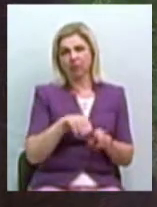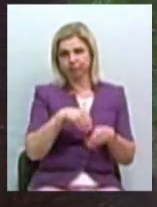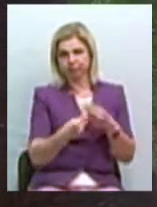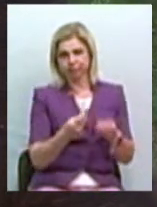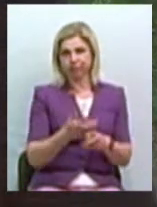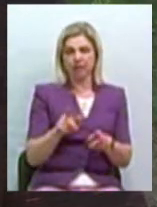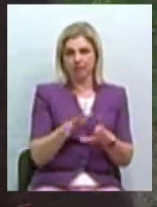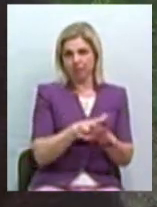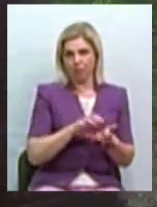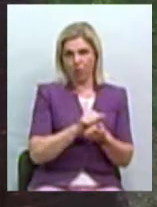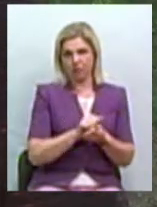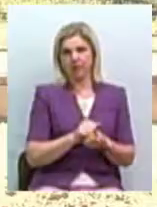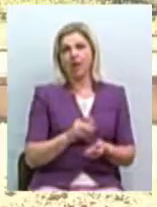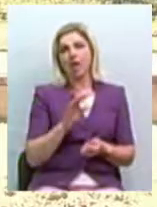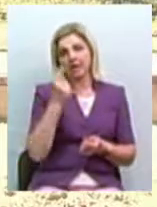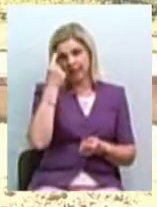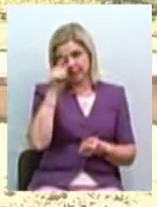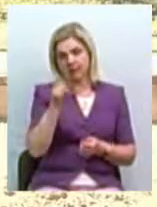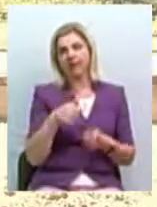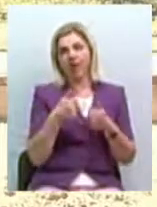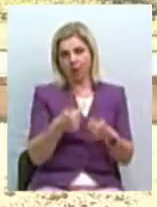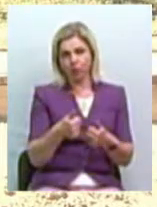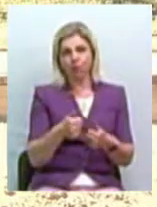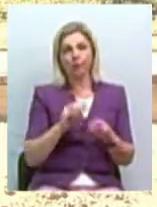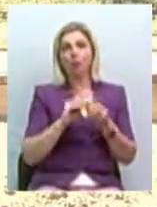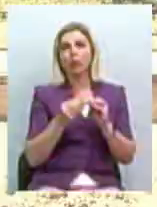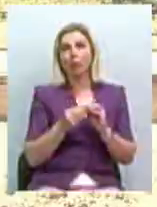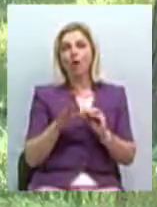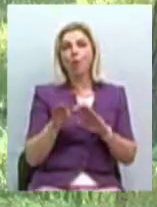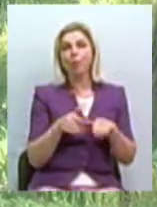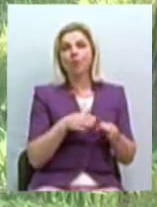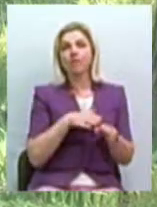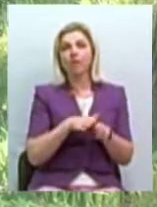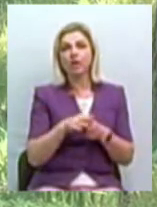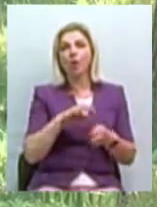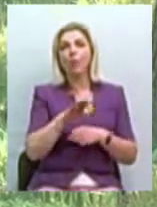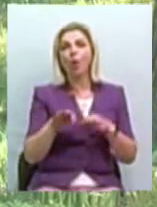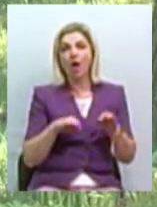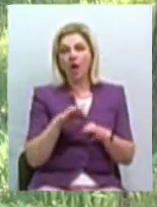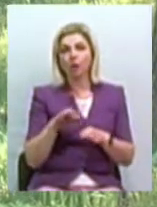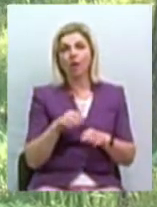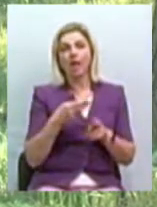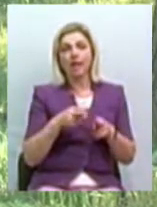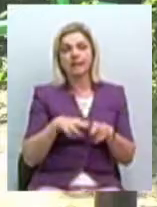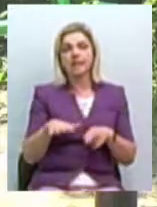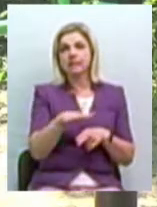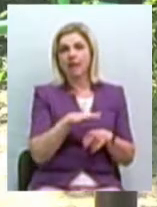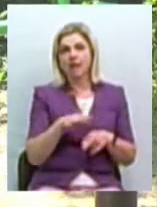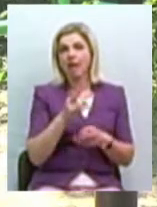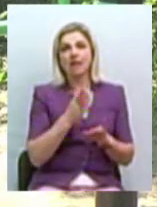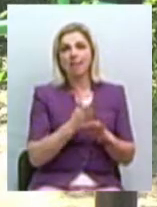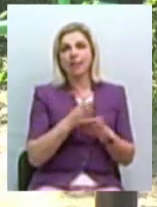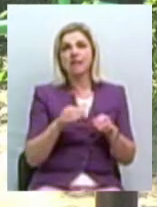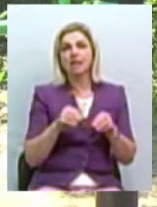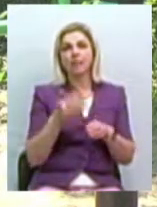але ініціатива хороша. Проблема після реалізації проєкту, за словами Ірини Цуркан, в іншому. Ця територія не має землевідводу